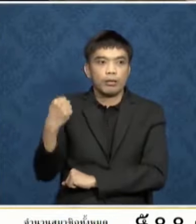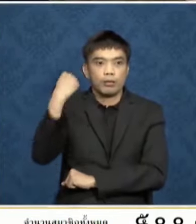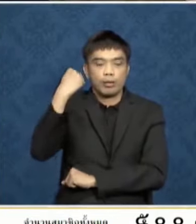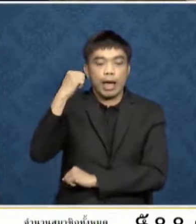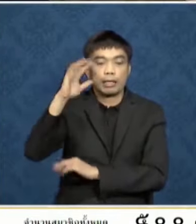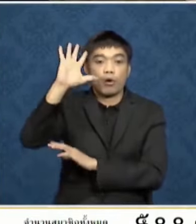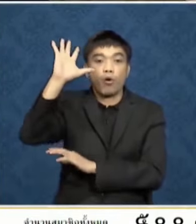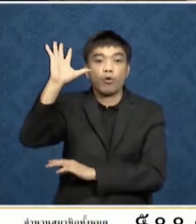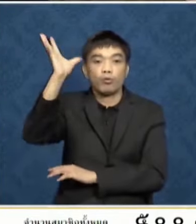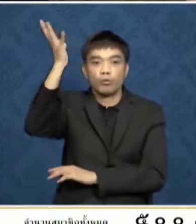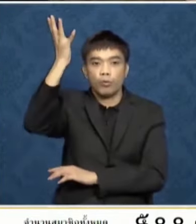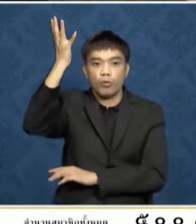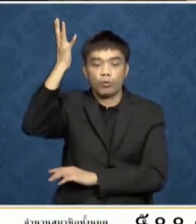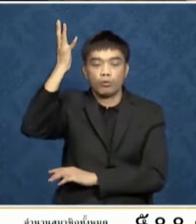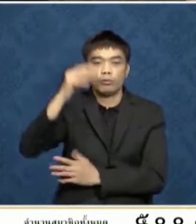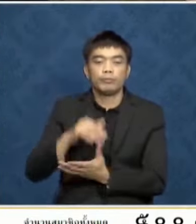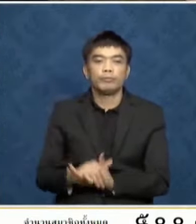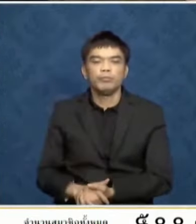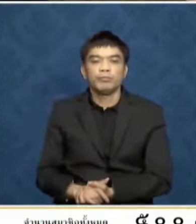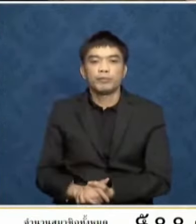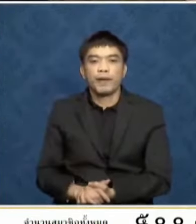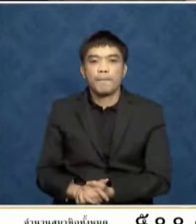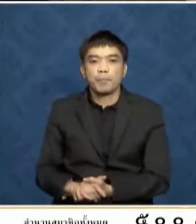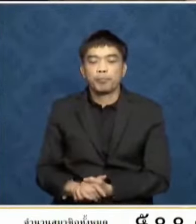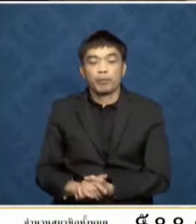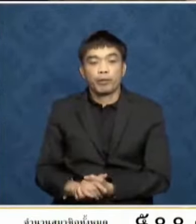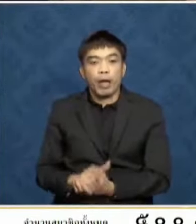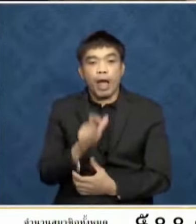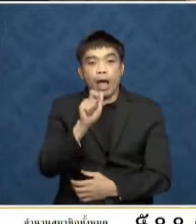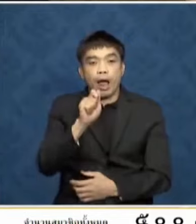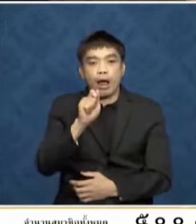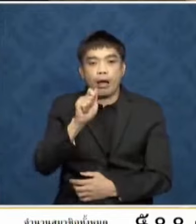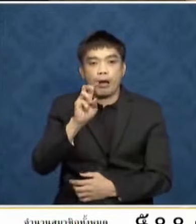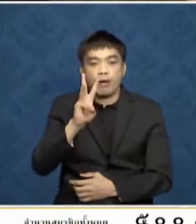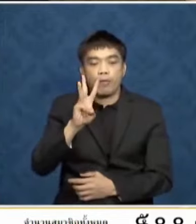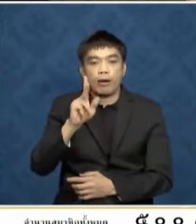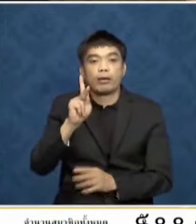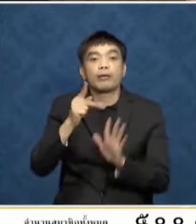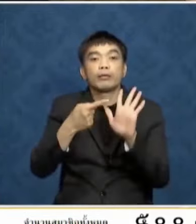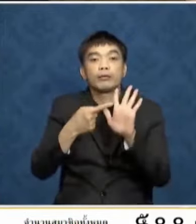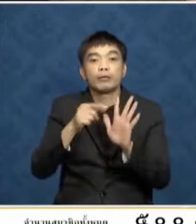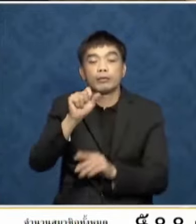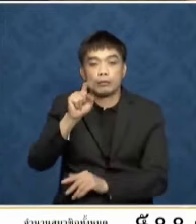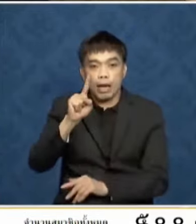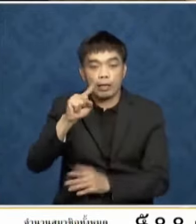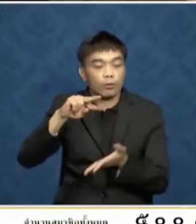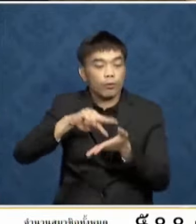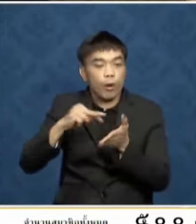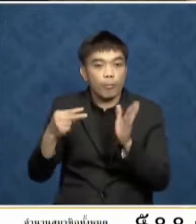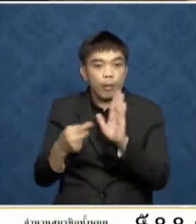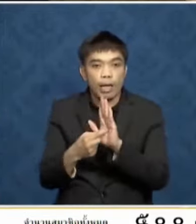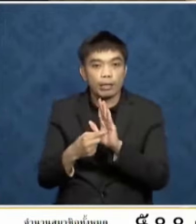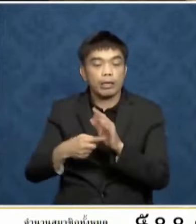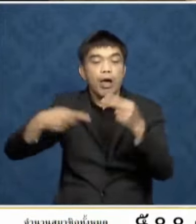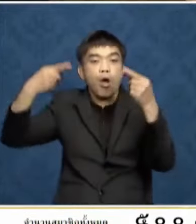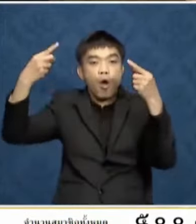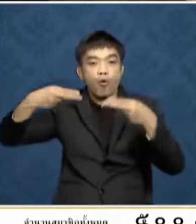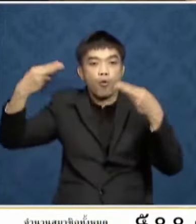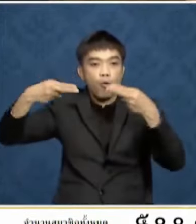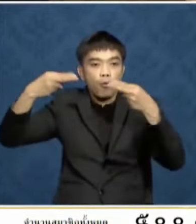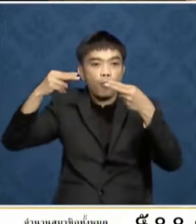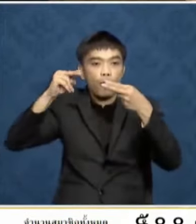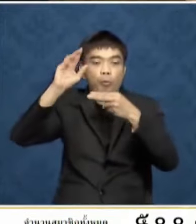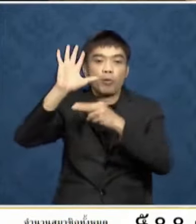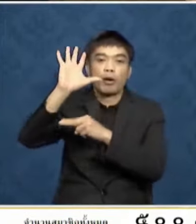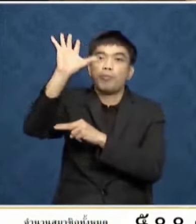be slightเอาวกาทaph Gallขอใหทุท่เขใจตนั้ก่วาไม่ใช่การรบกอยบดวงจนตั้ใน